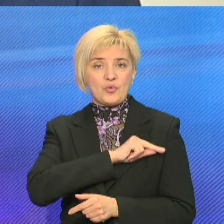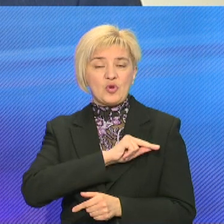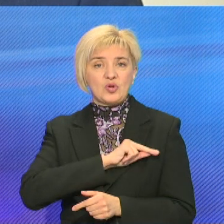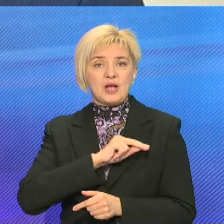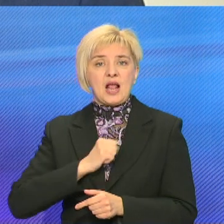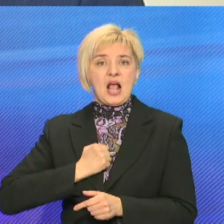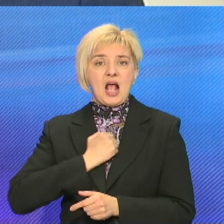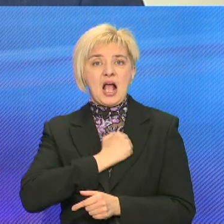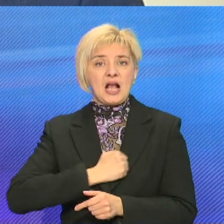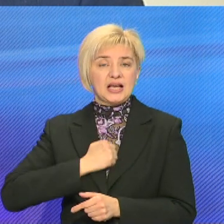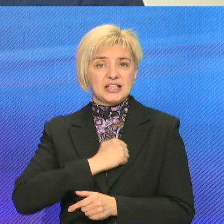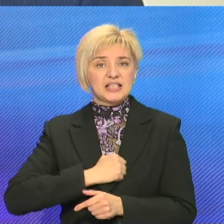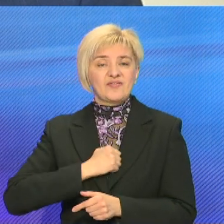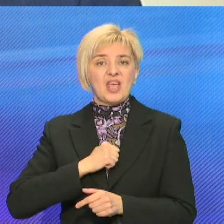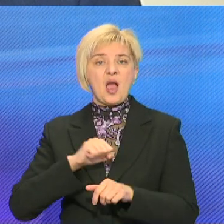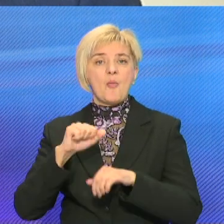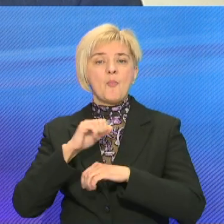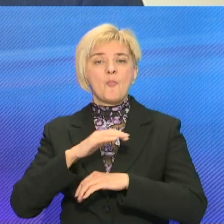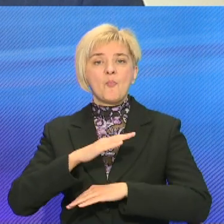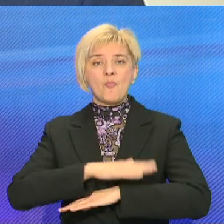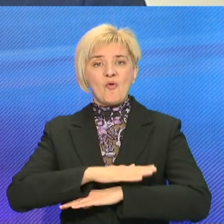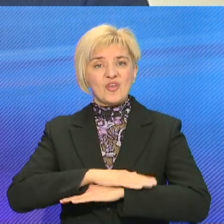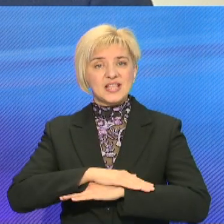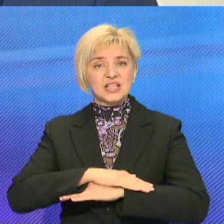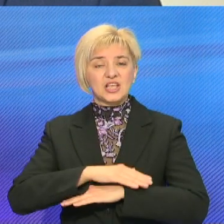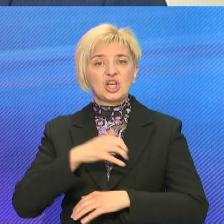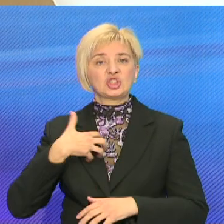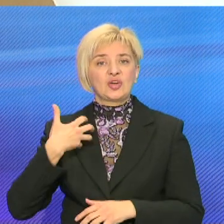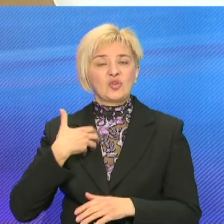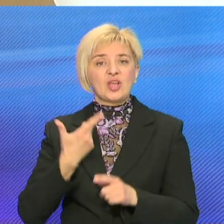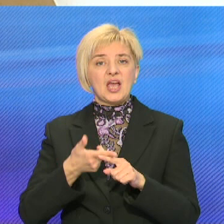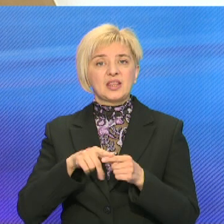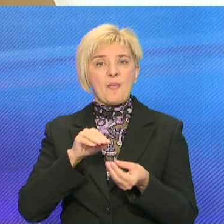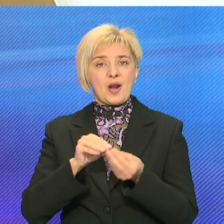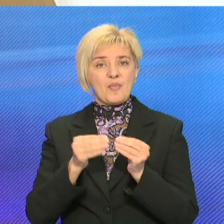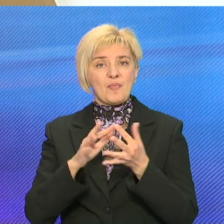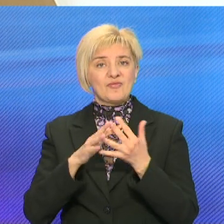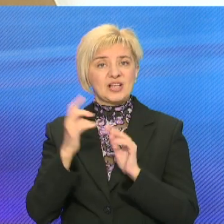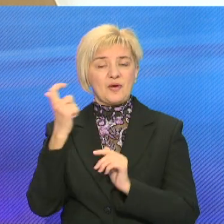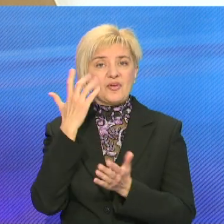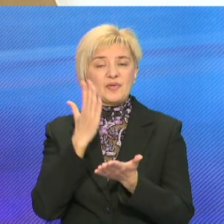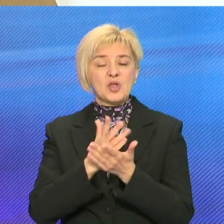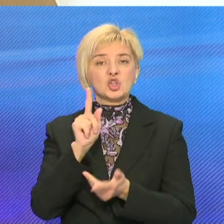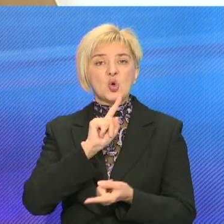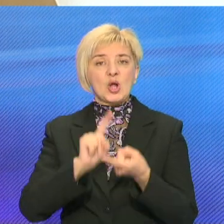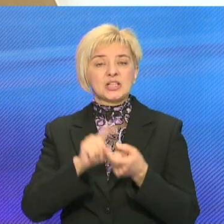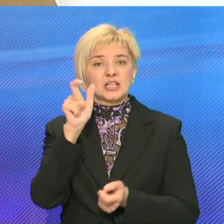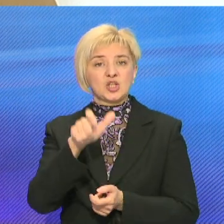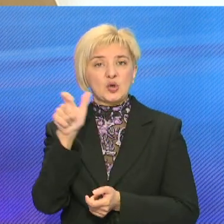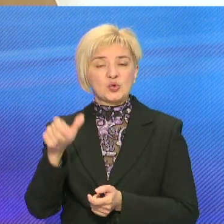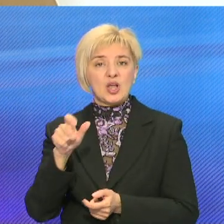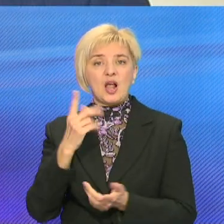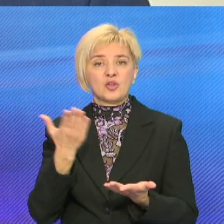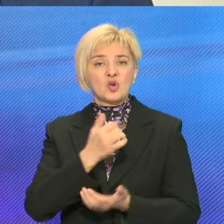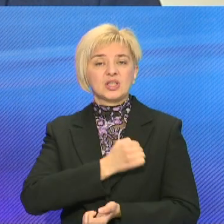агрессивное поведение животных, к сожалению, это проблема в сельском хозяйстве имеется. Что касается людей, которые, к сожалению, у